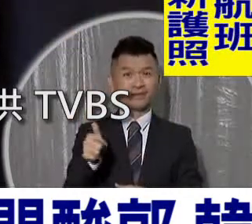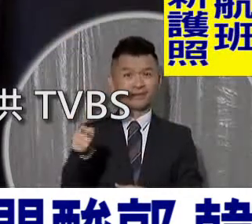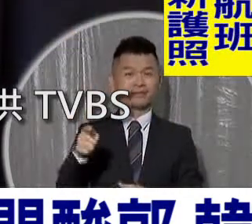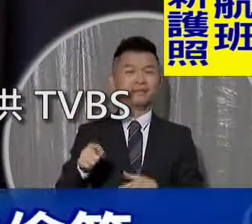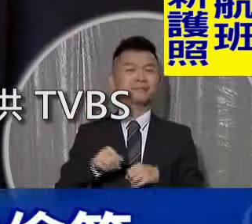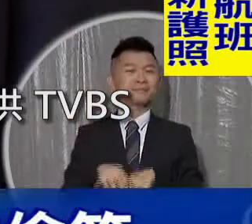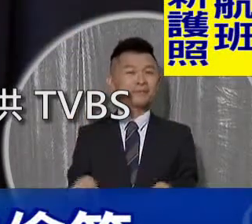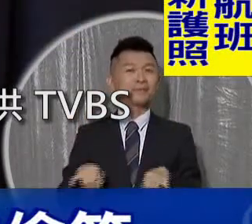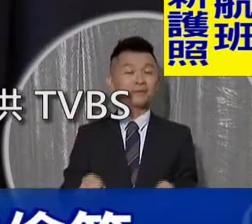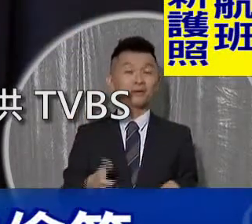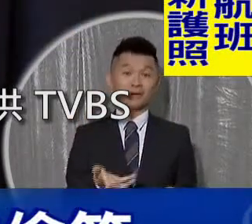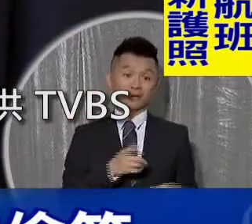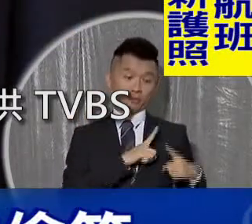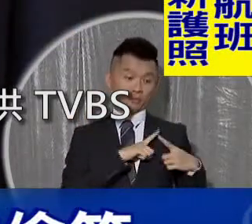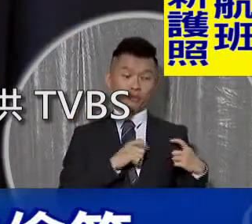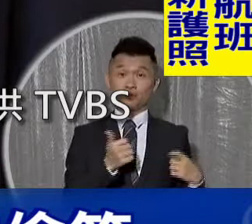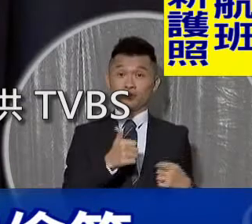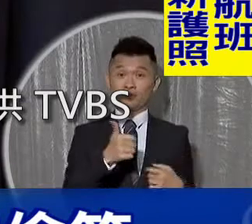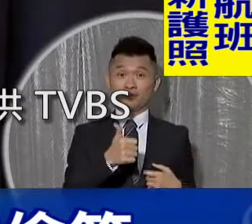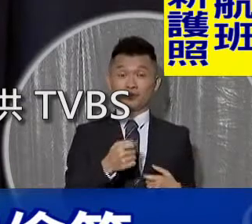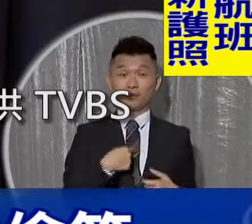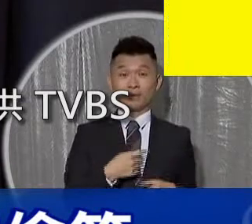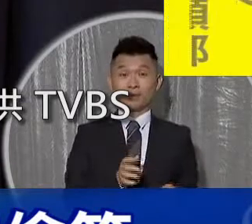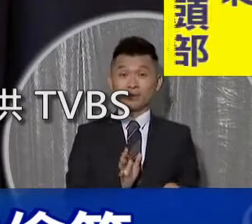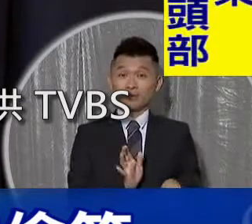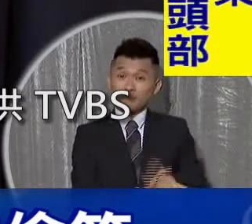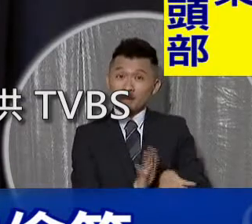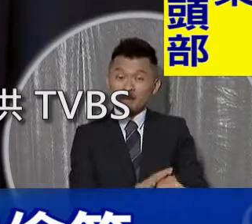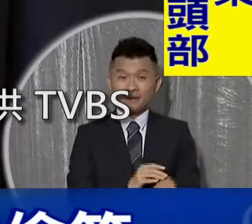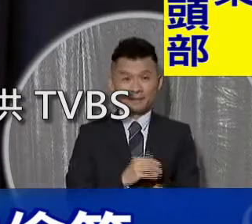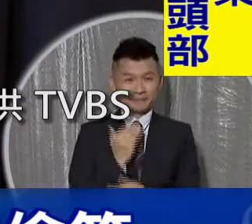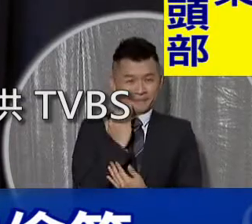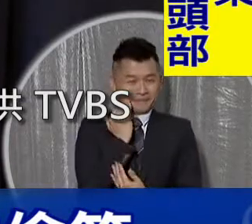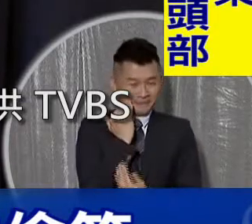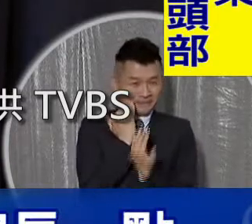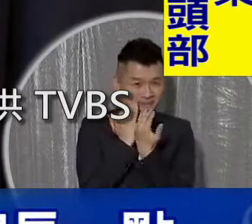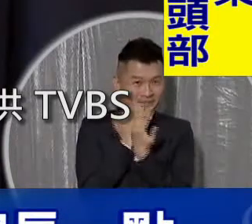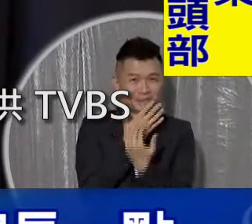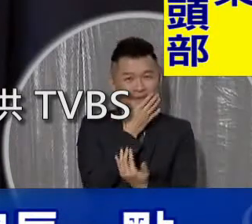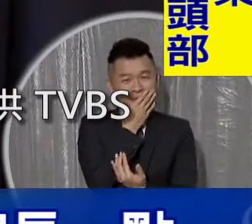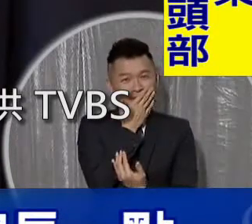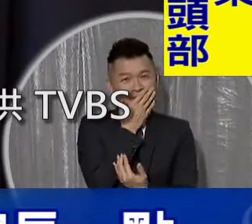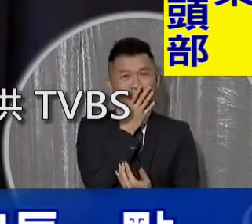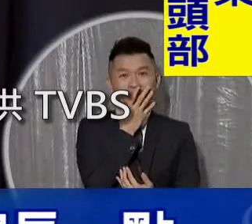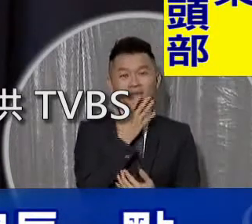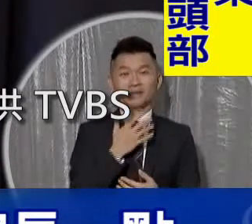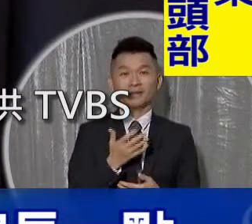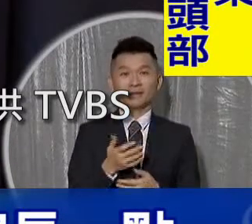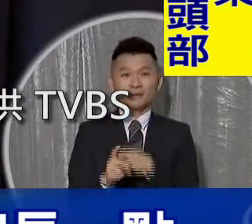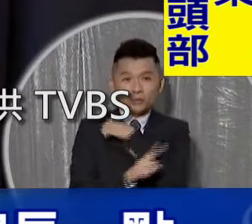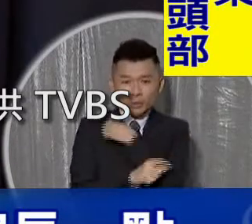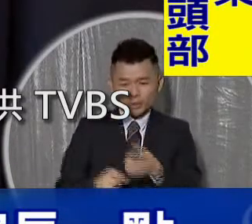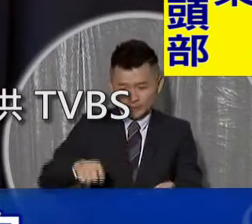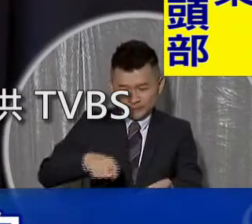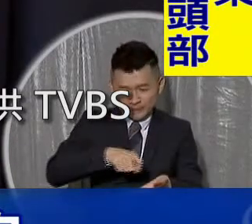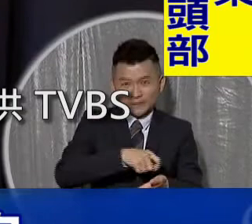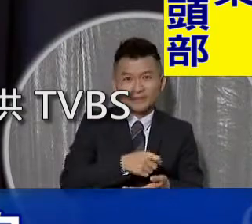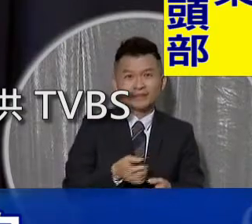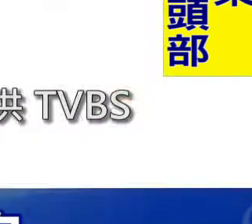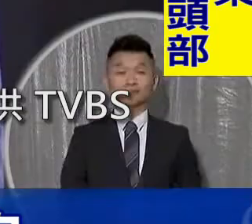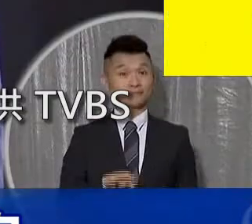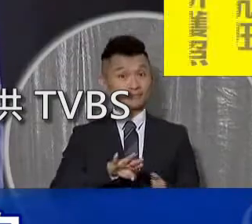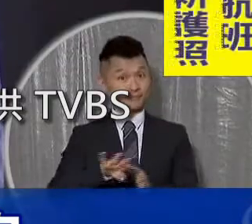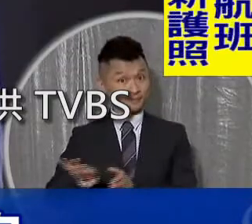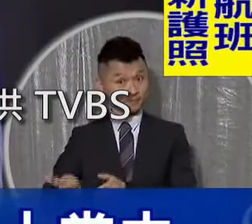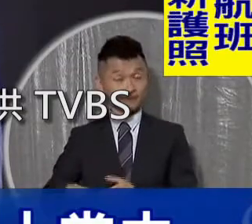个郭董，刚才我在那边旁边有点偷笑，就说他稿子最后一段要多写长一点，因为我看时间还不够